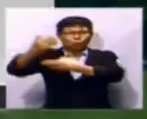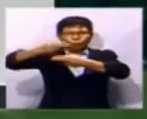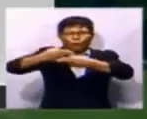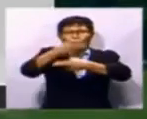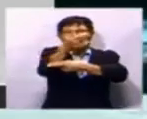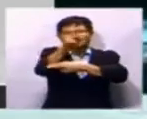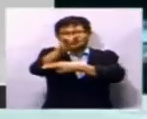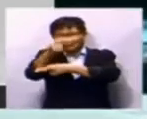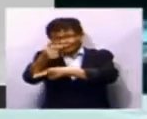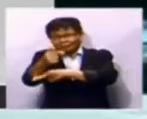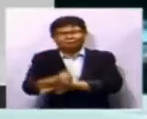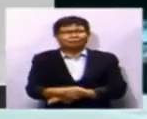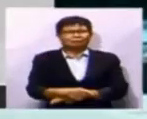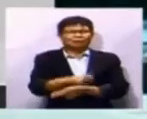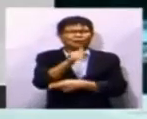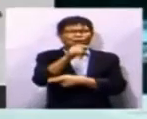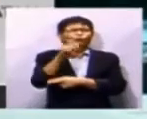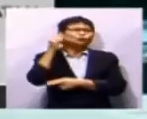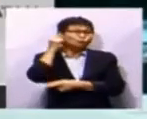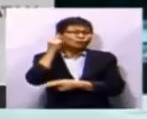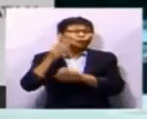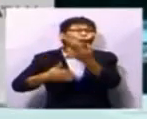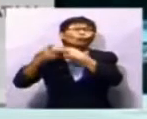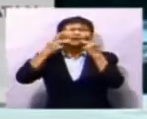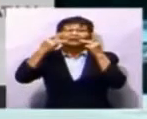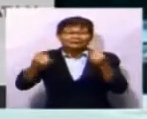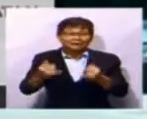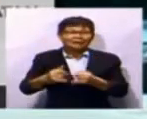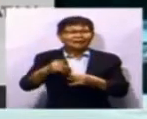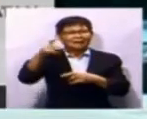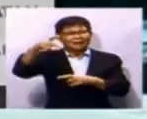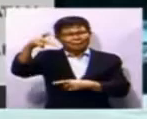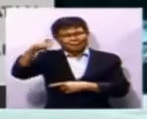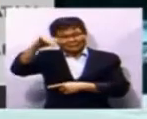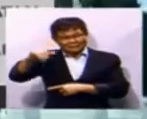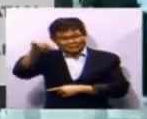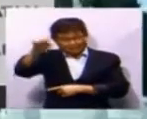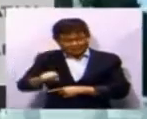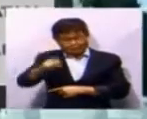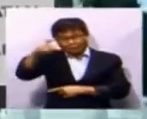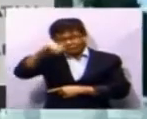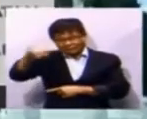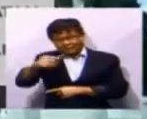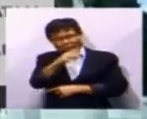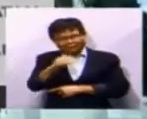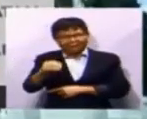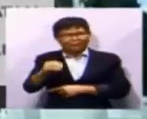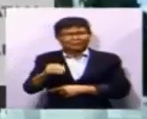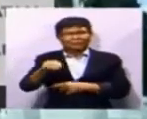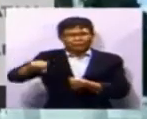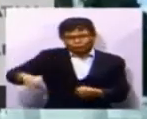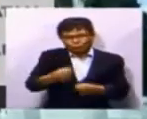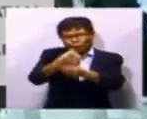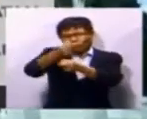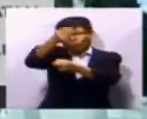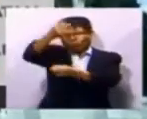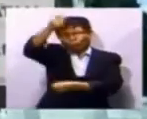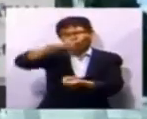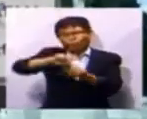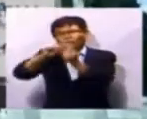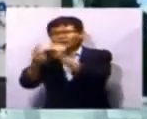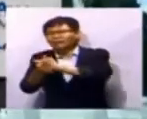adalah Serdang, Subang dulunya Kelana Jaya, Petaling Jaya Selatan sebagai Petaling Jaya dan Sungai Buloh menggantikan